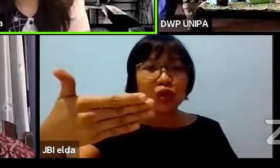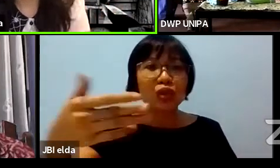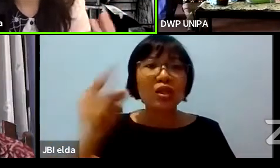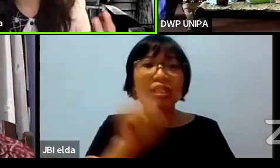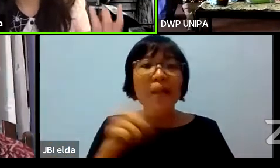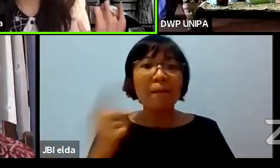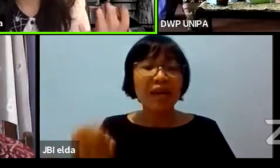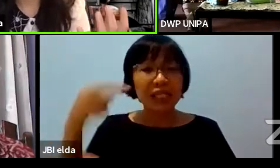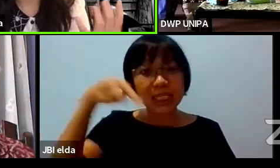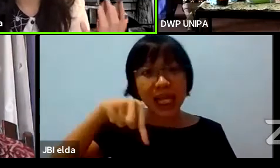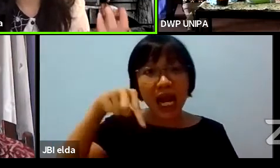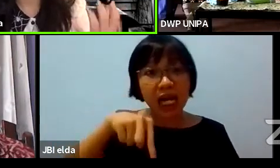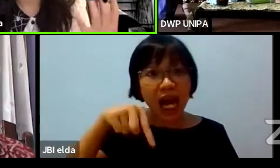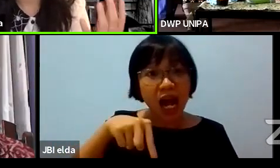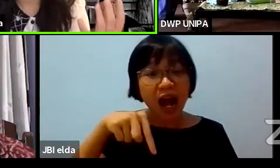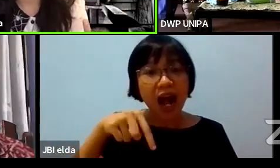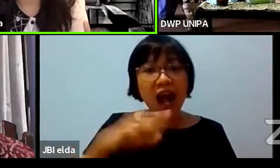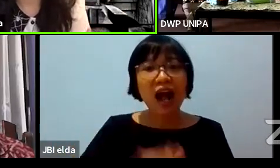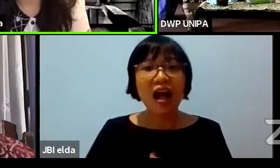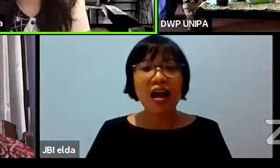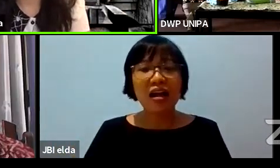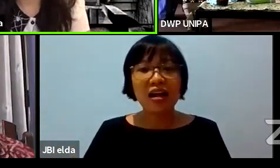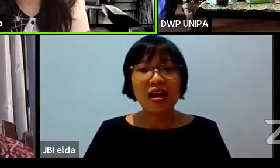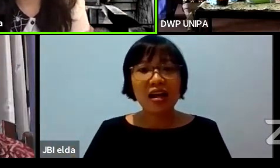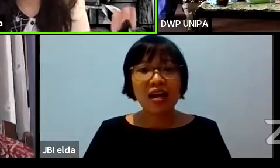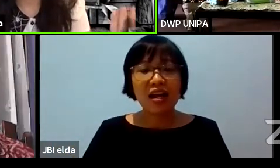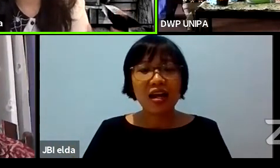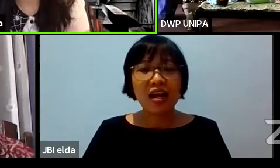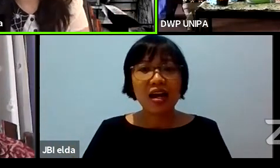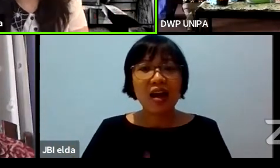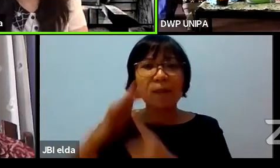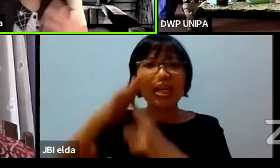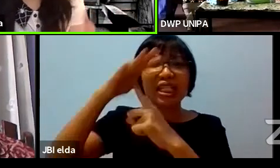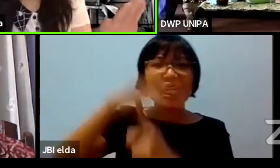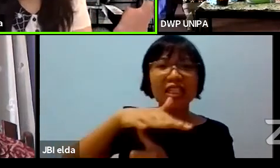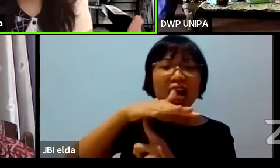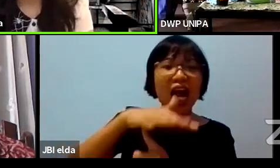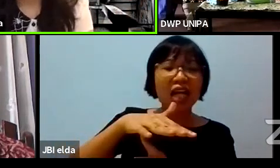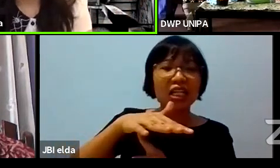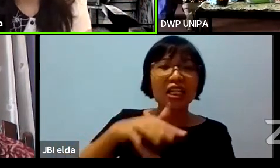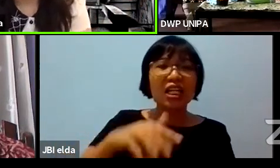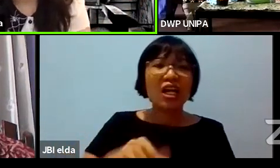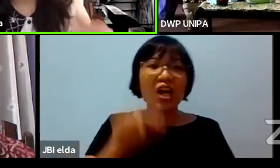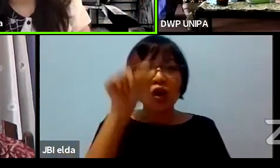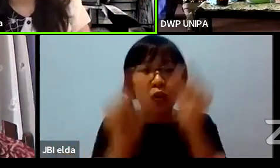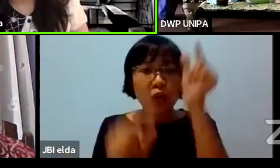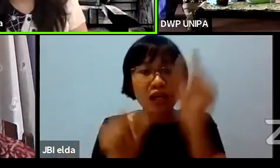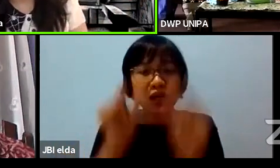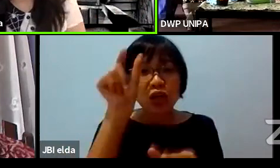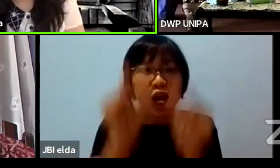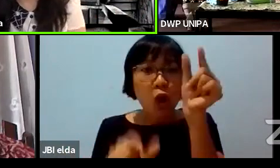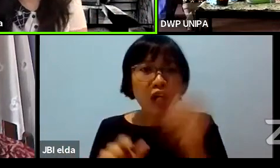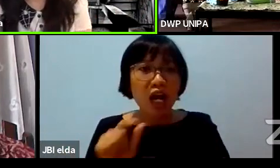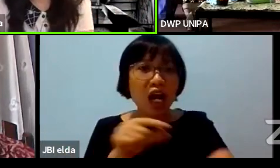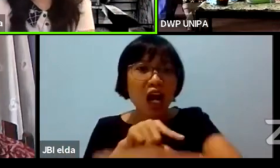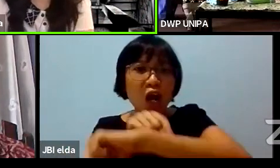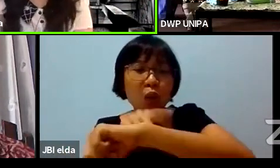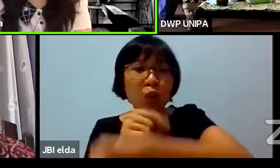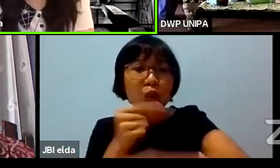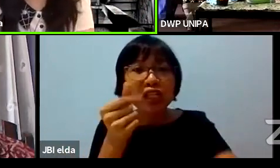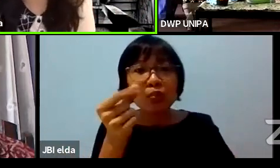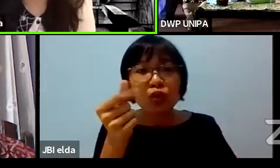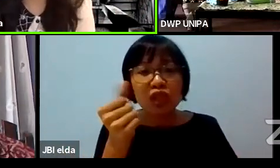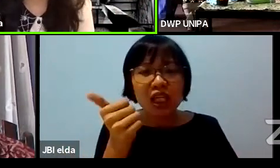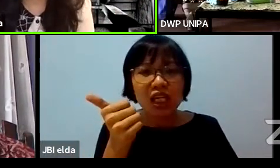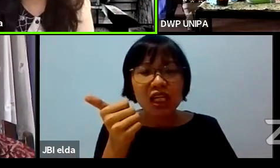belum selesai gitu masalah kolonisasi aborigin. Seperti juga Amerika gitu, malah di Amerika lebih parah lagi,